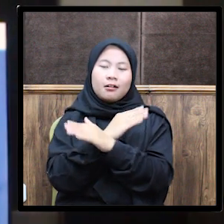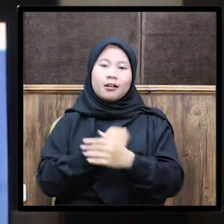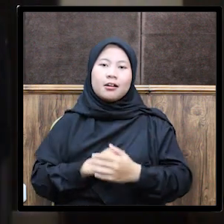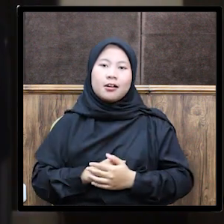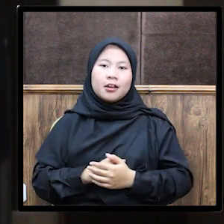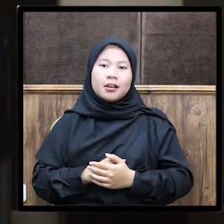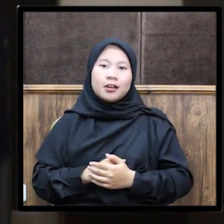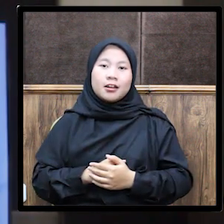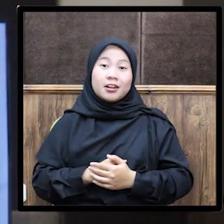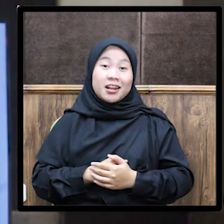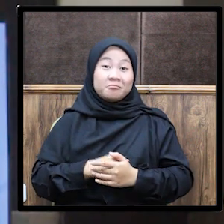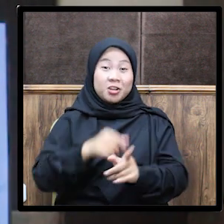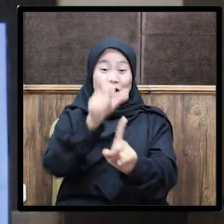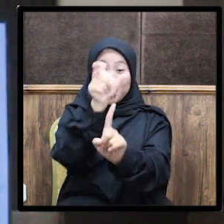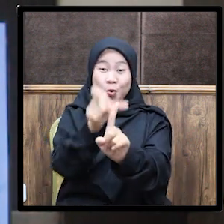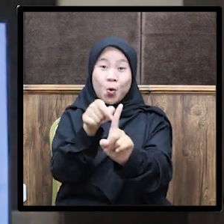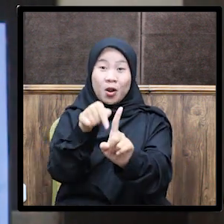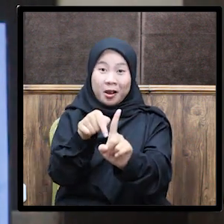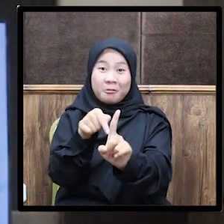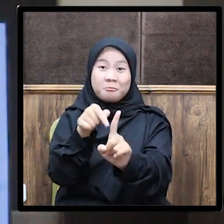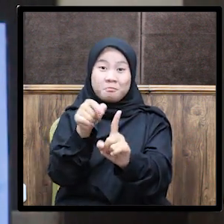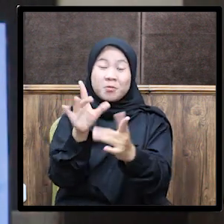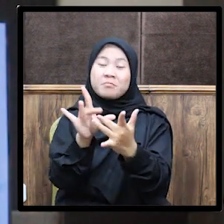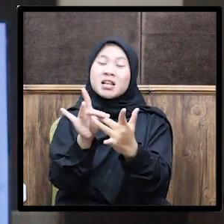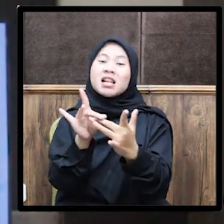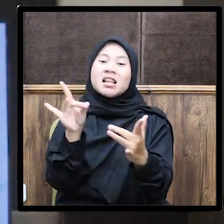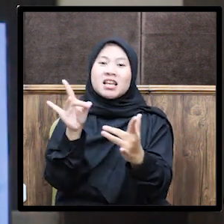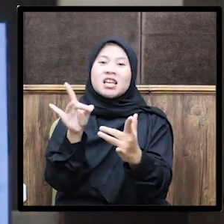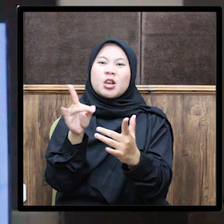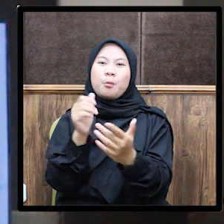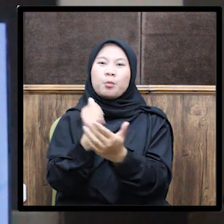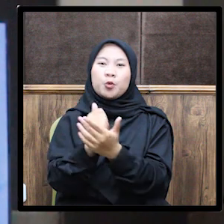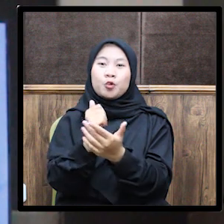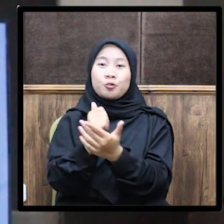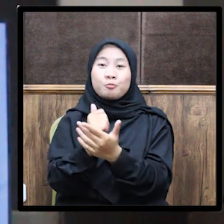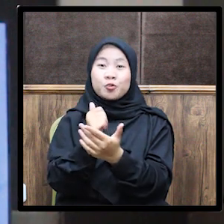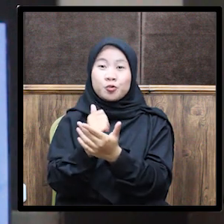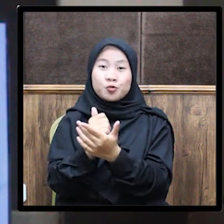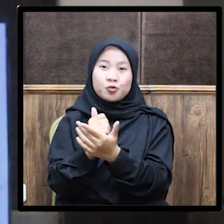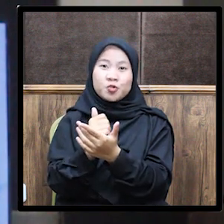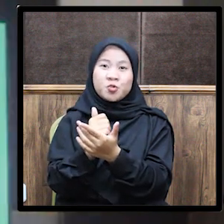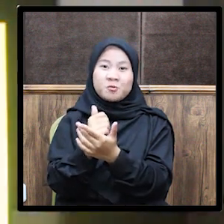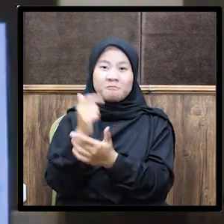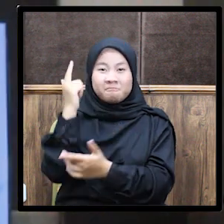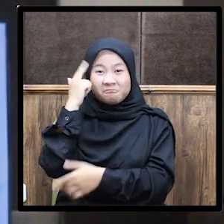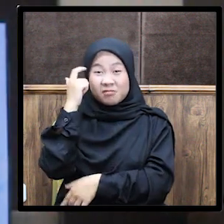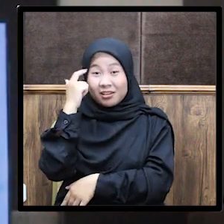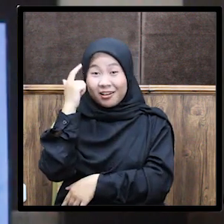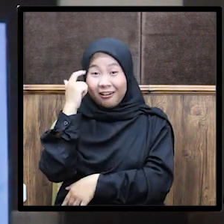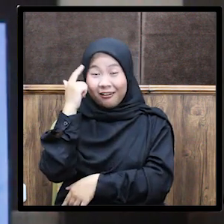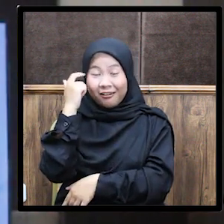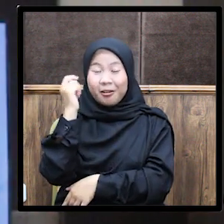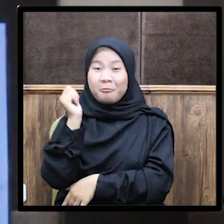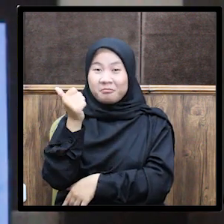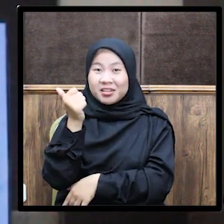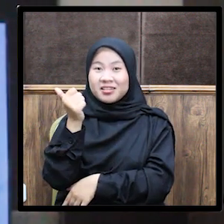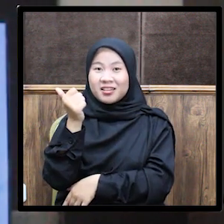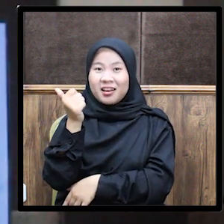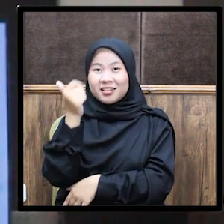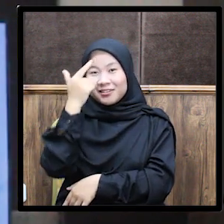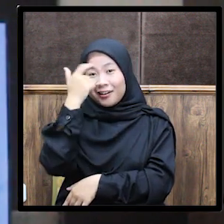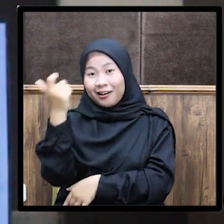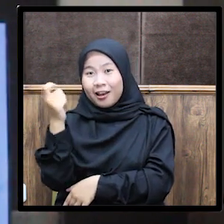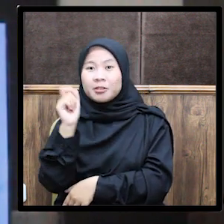jadilah pemilih yang memang rasional, pemilih yang memang bisa mempertimbangkan, bisa memilah, bisa